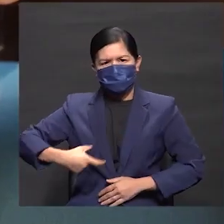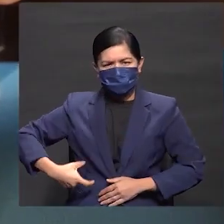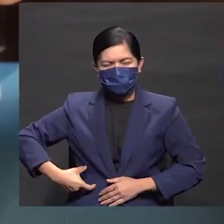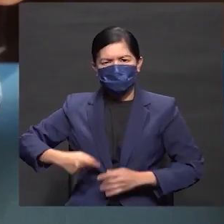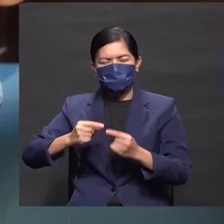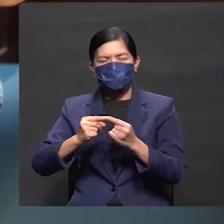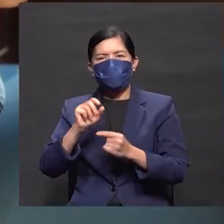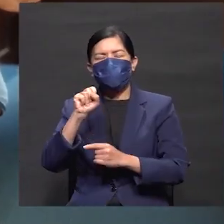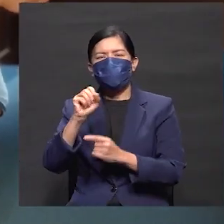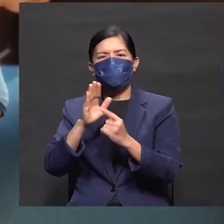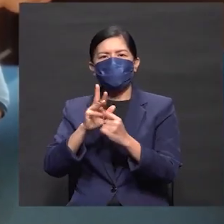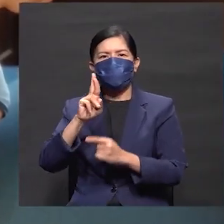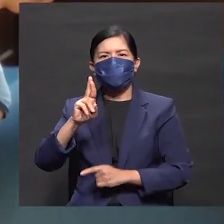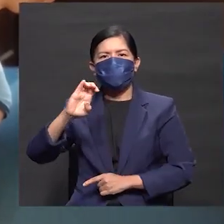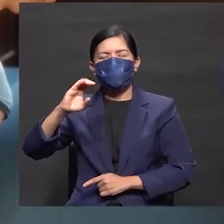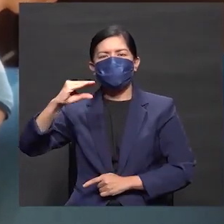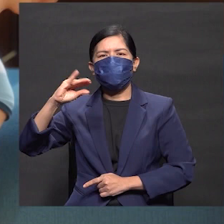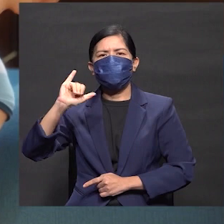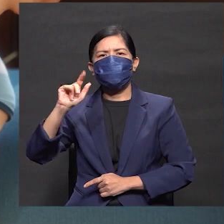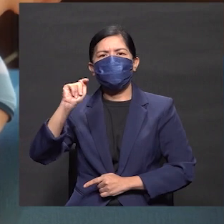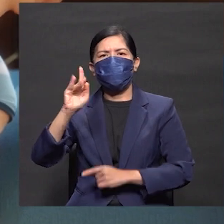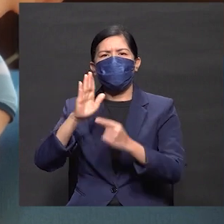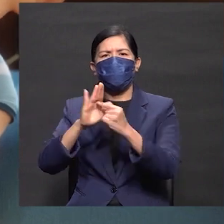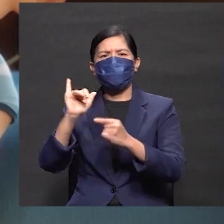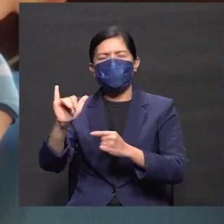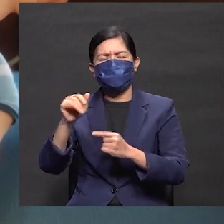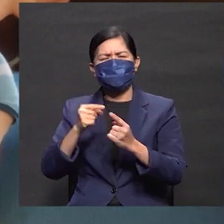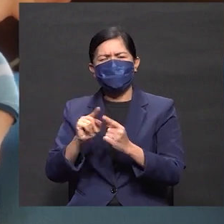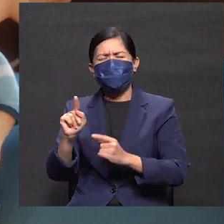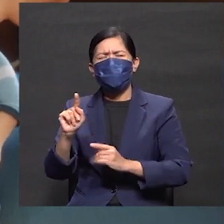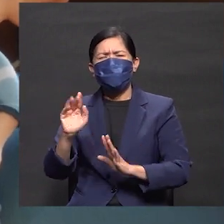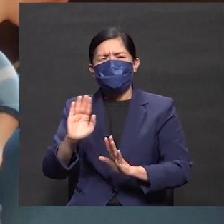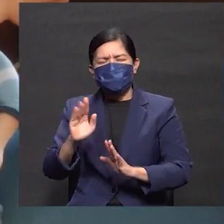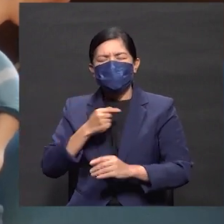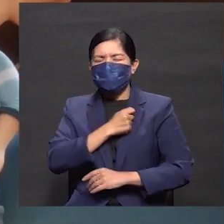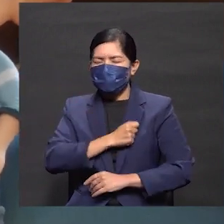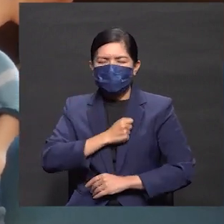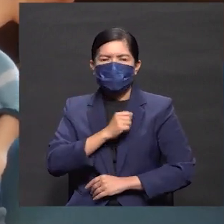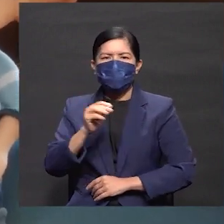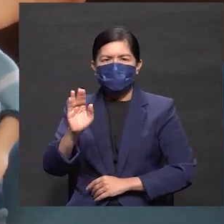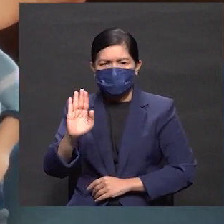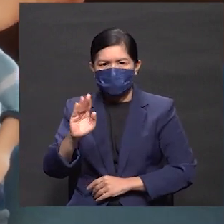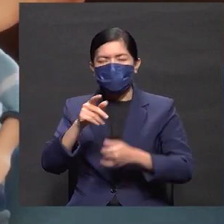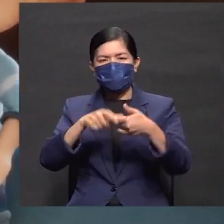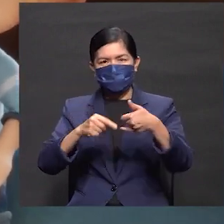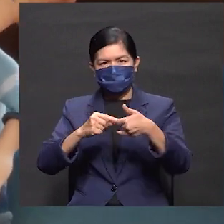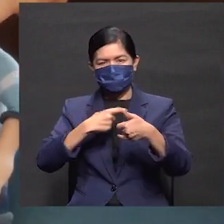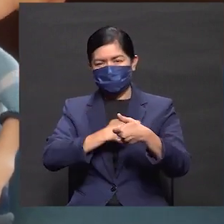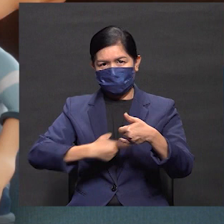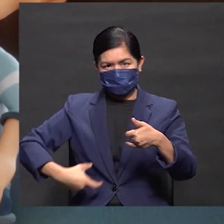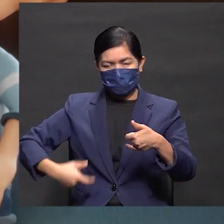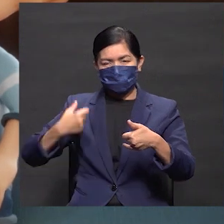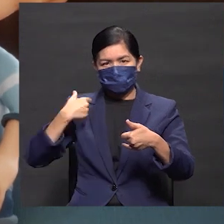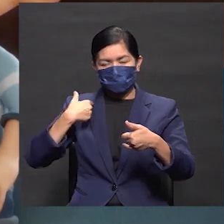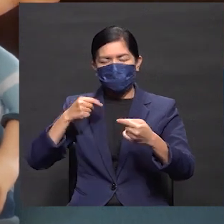ตะวันเนี่ยจิตใจดีจริงๆนะแต่ไม่ต้องเสียใจไปหรอกลูกเพราะท่านทรงเสียสละชีพเพื่อชาติบ้านเมือง